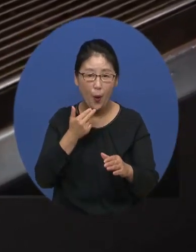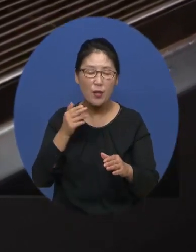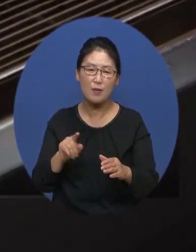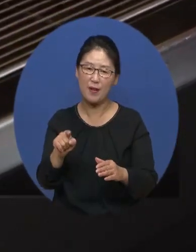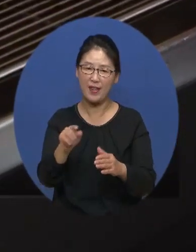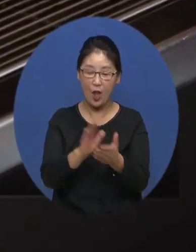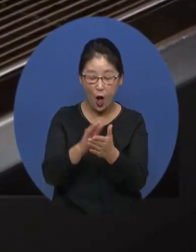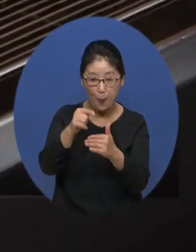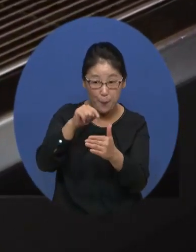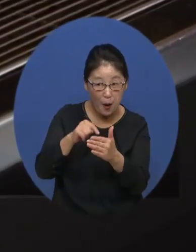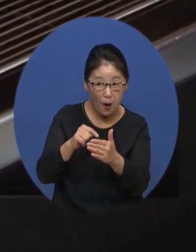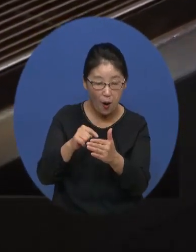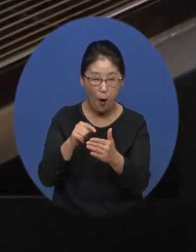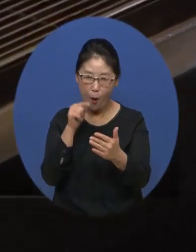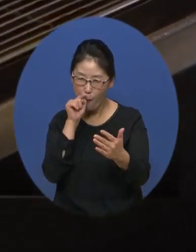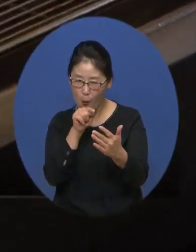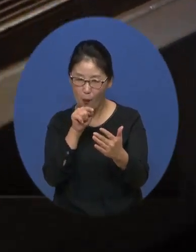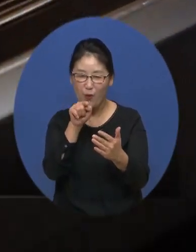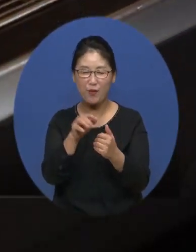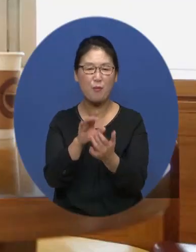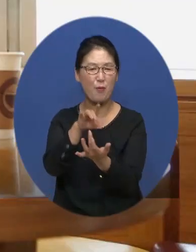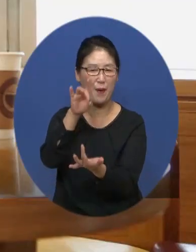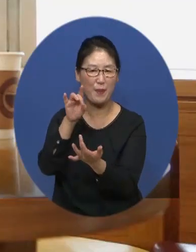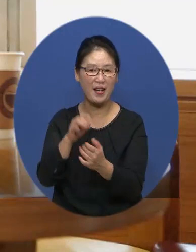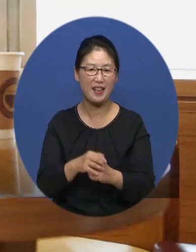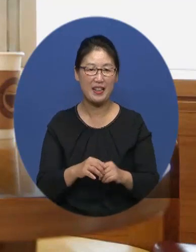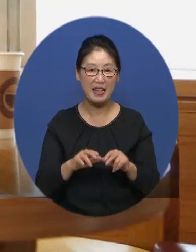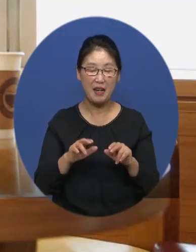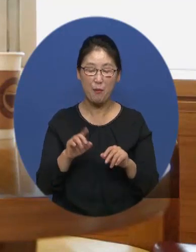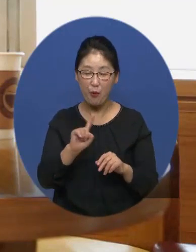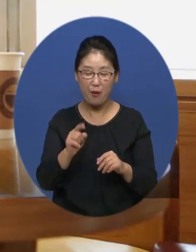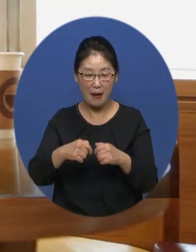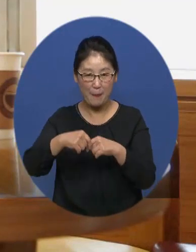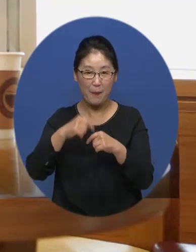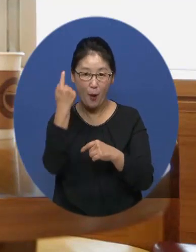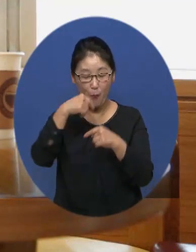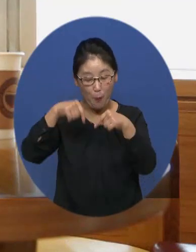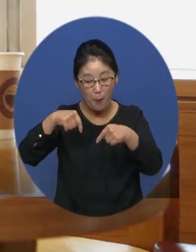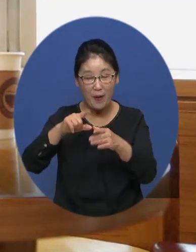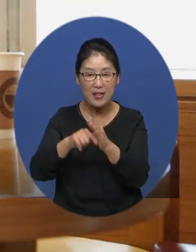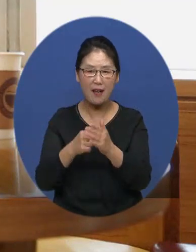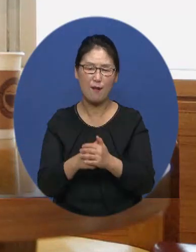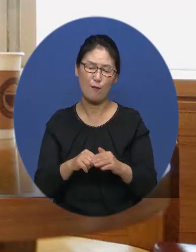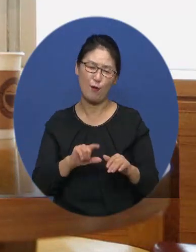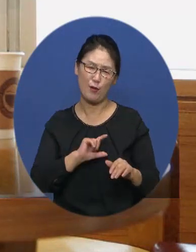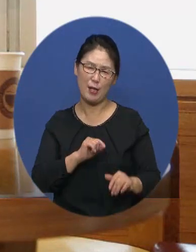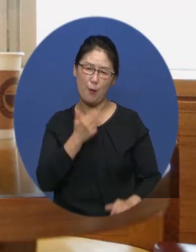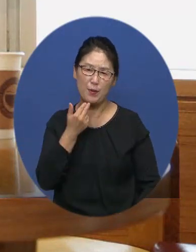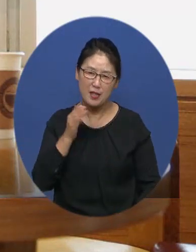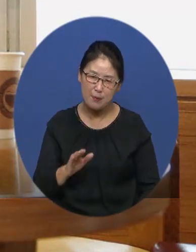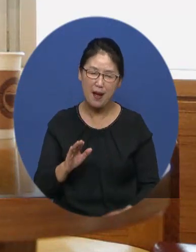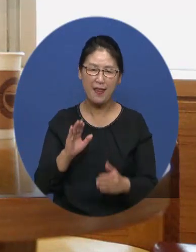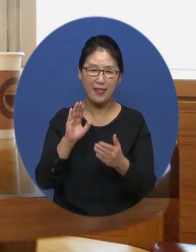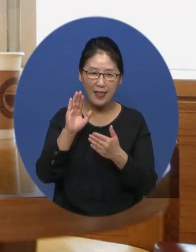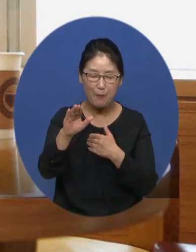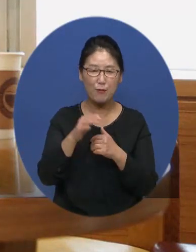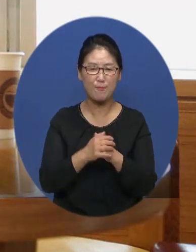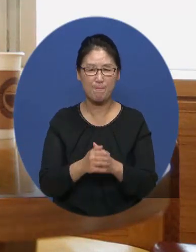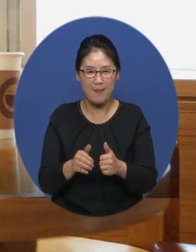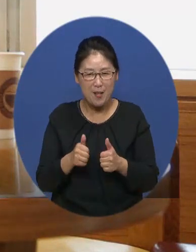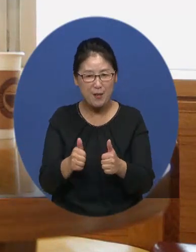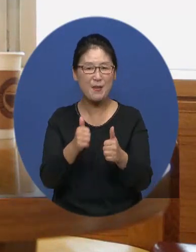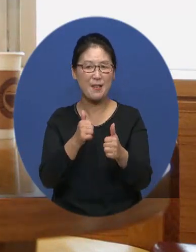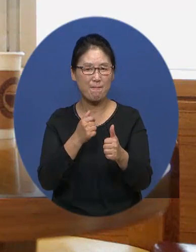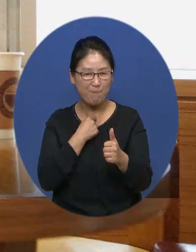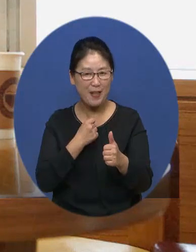통해서 뽑을 때 지금은 자격증이 없지만 하다 보면 자격증을 딸 수 있는 그런 열정이나 가능성을 가진